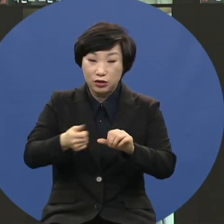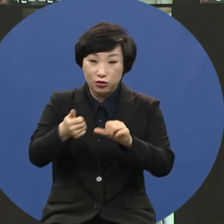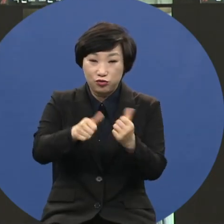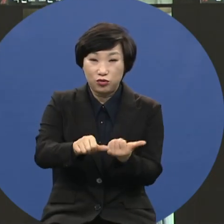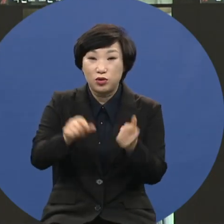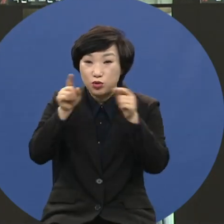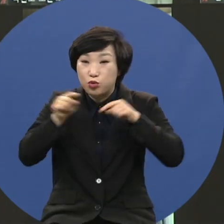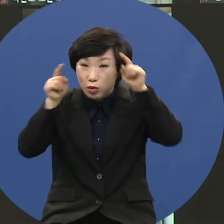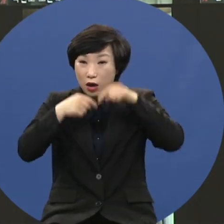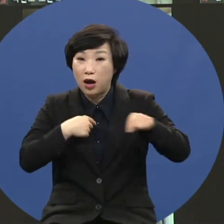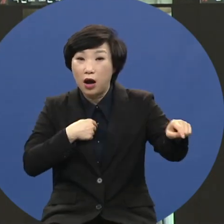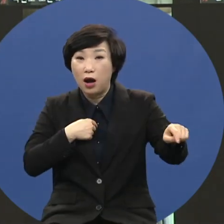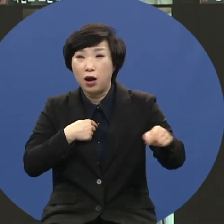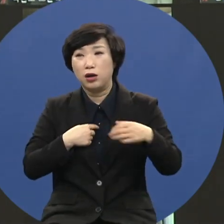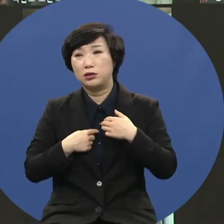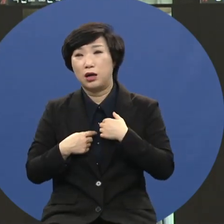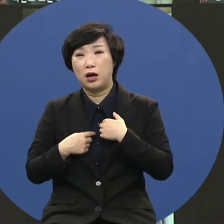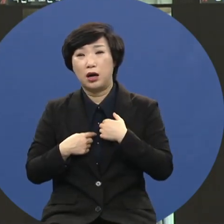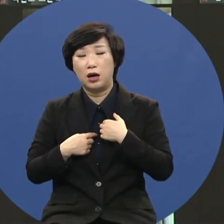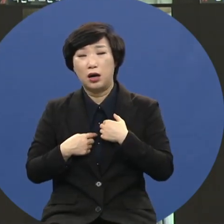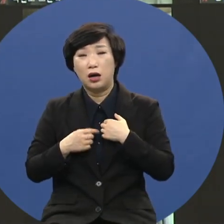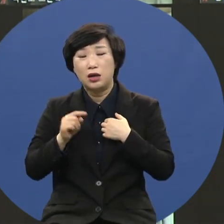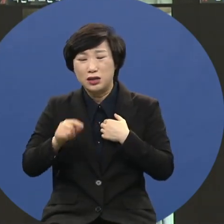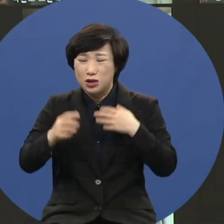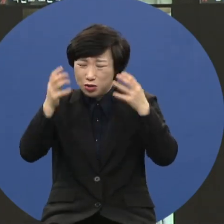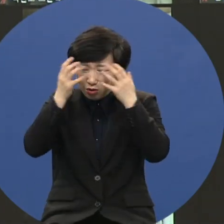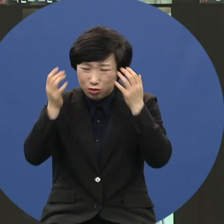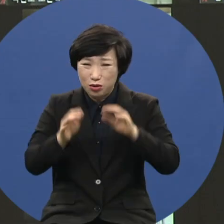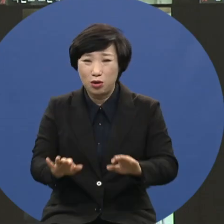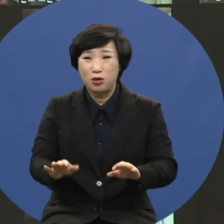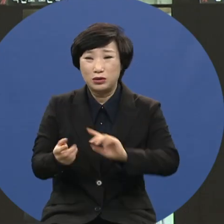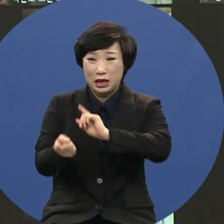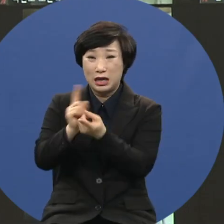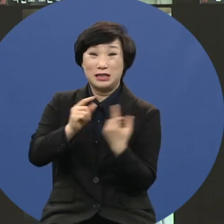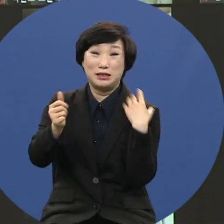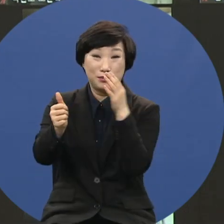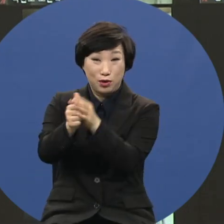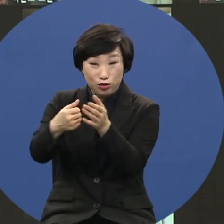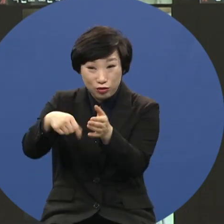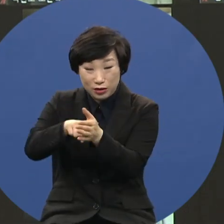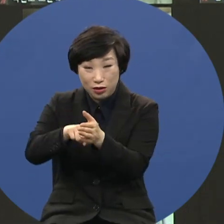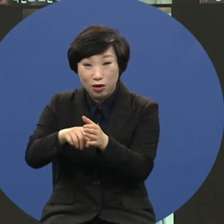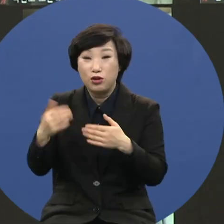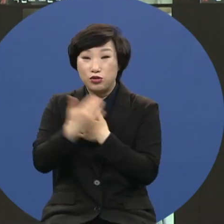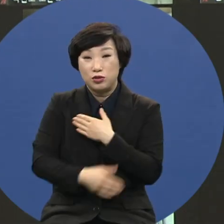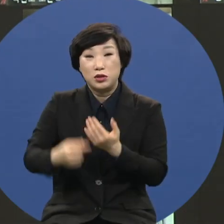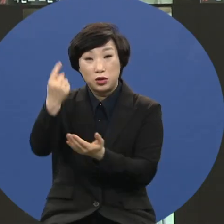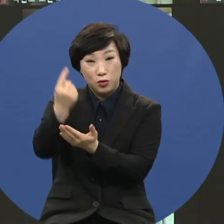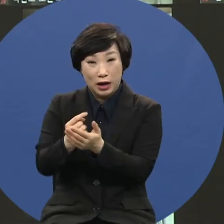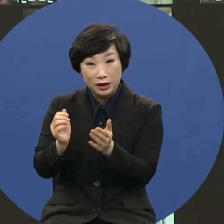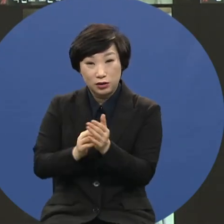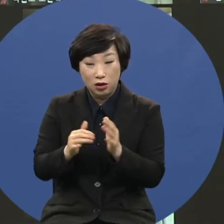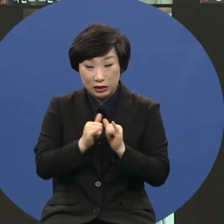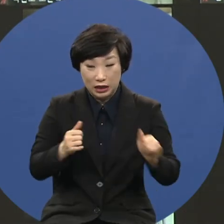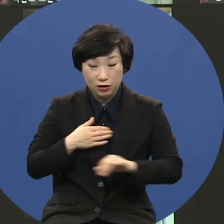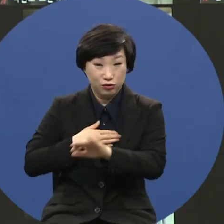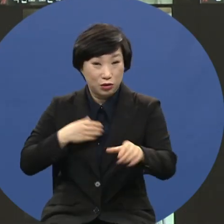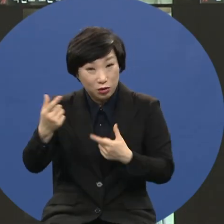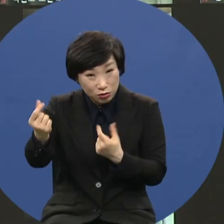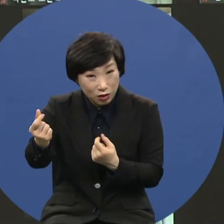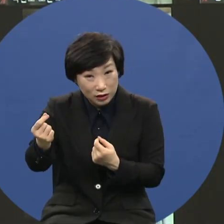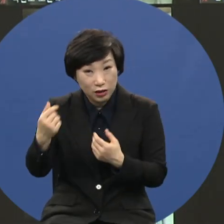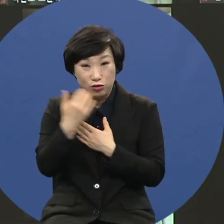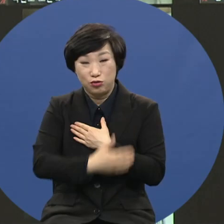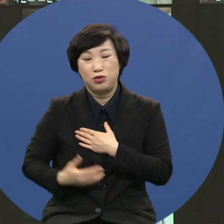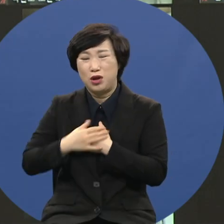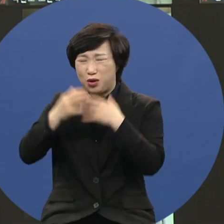반드시 지옥. 이 고통을 대신 짊어지려고 육신 입고 와서 우리와 똑같은